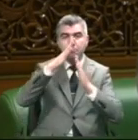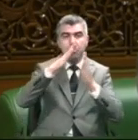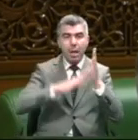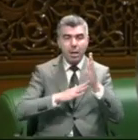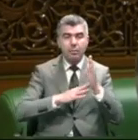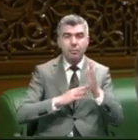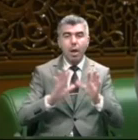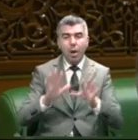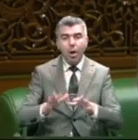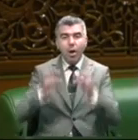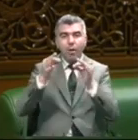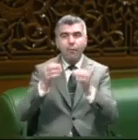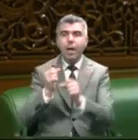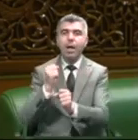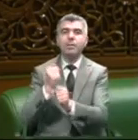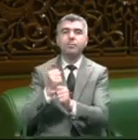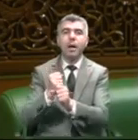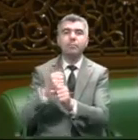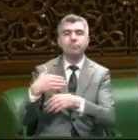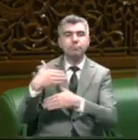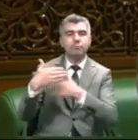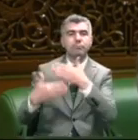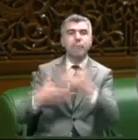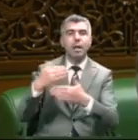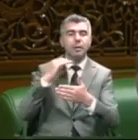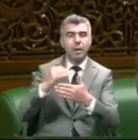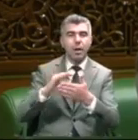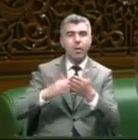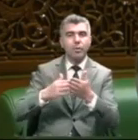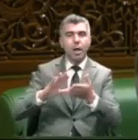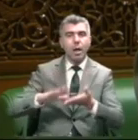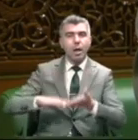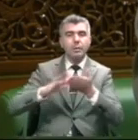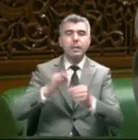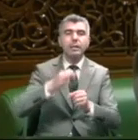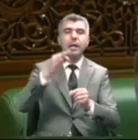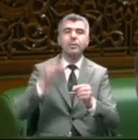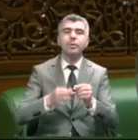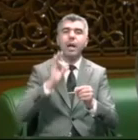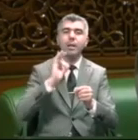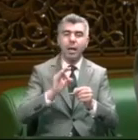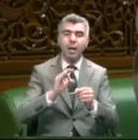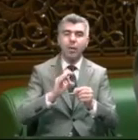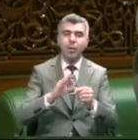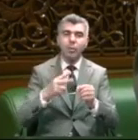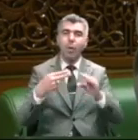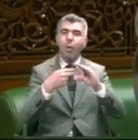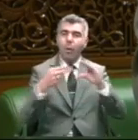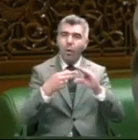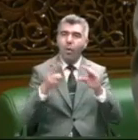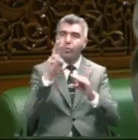خلق فرص الشغل وتحفيز استثمارات المحليه المنتجه وخاصه توفير العمله الصعبه